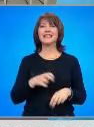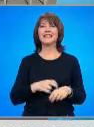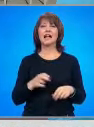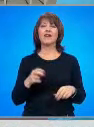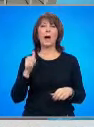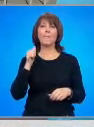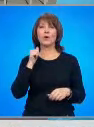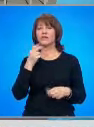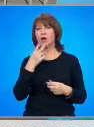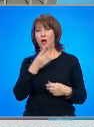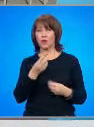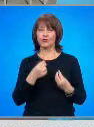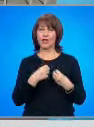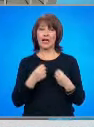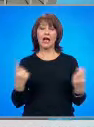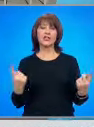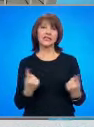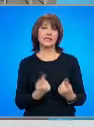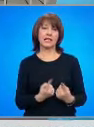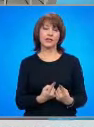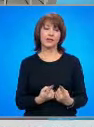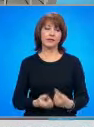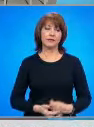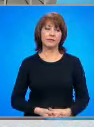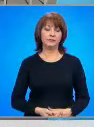която следи срещата. Добър вечер, Деси!